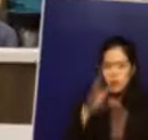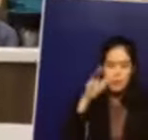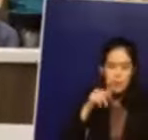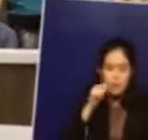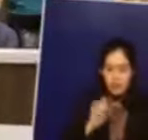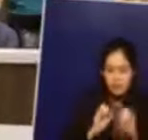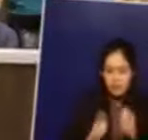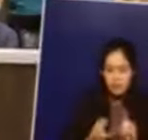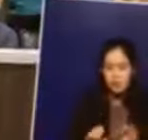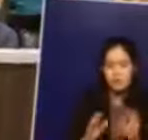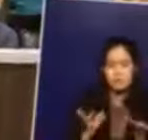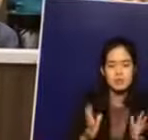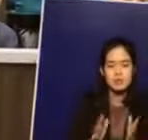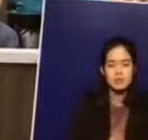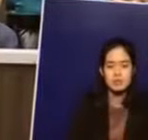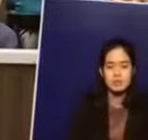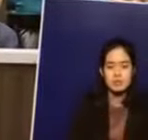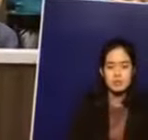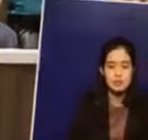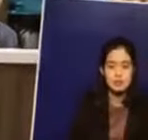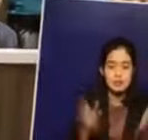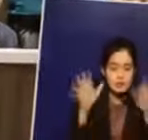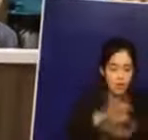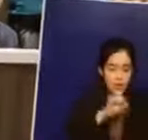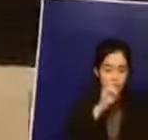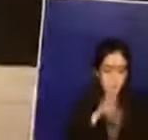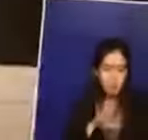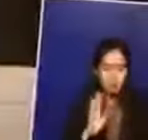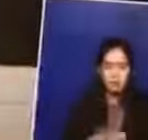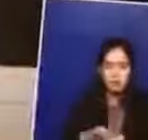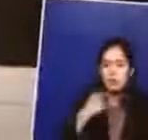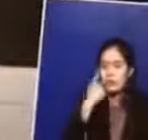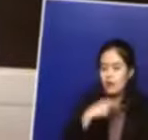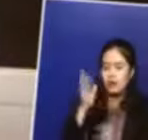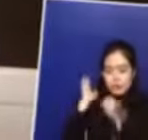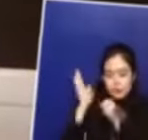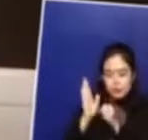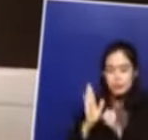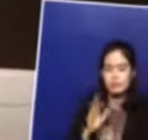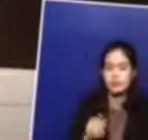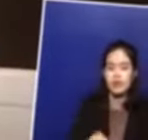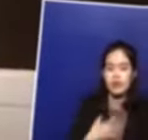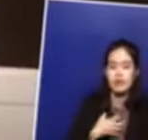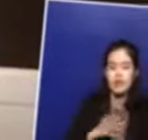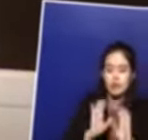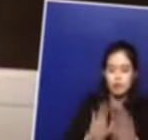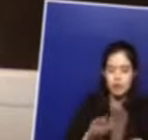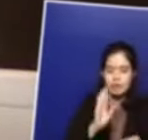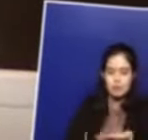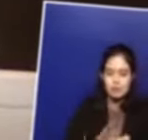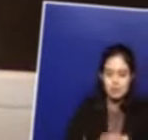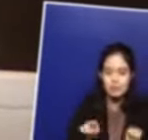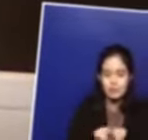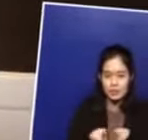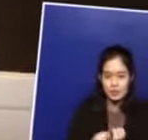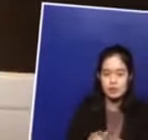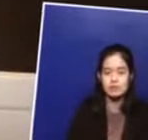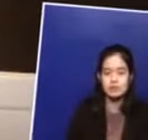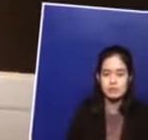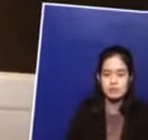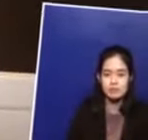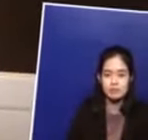าใครกำลังพูดและก็กำลังทักกระทำแบบนั้นค่ะขอบคุณค่ะ ครับก็คอยเตือนอยู่ตลอดนะครับ ท่านประธานคะ ท่านประธานคะพ